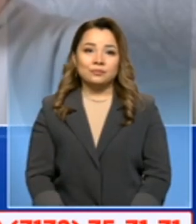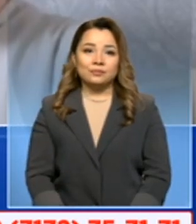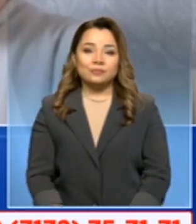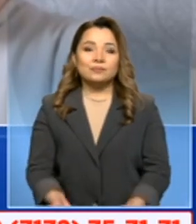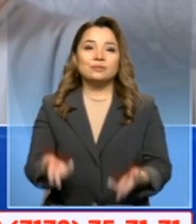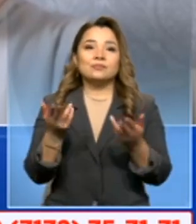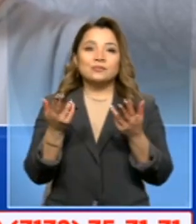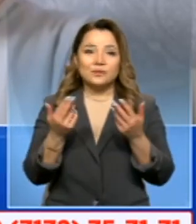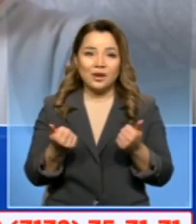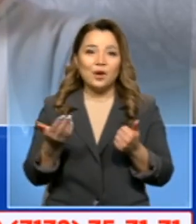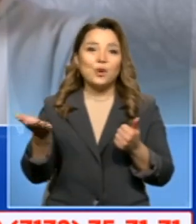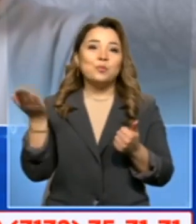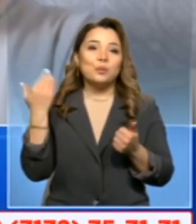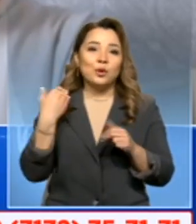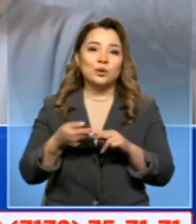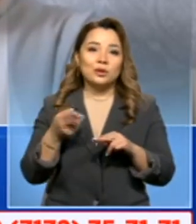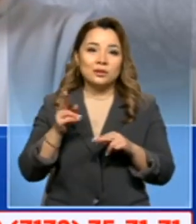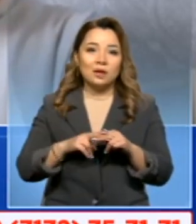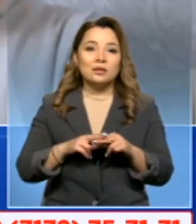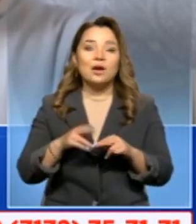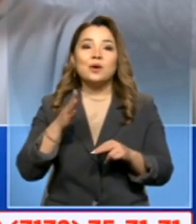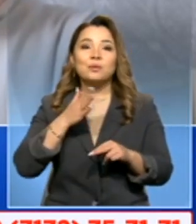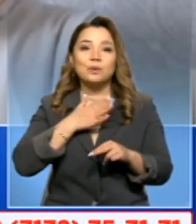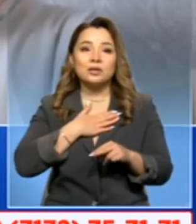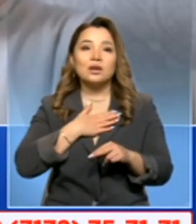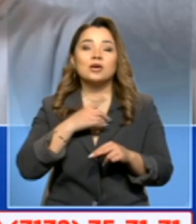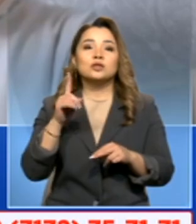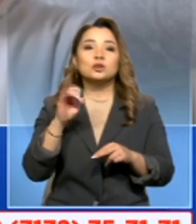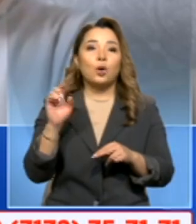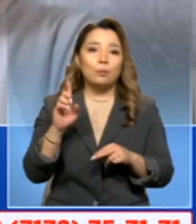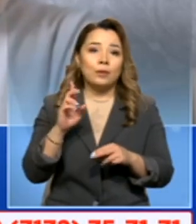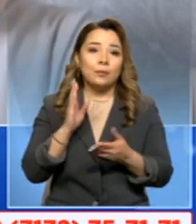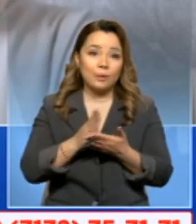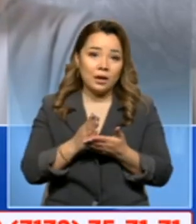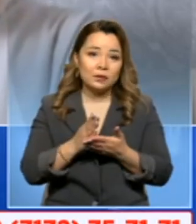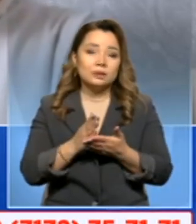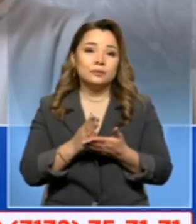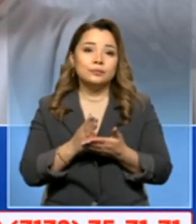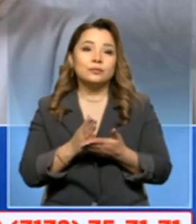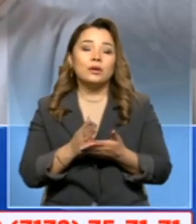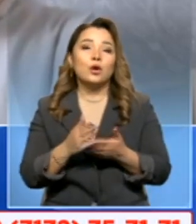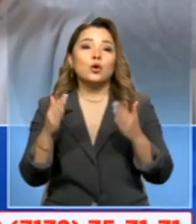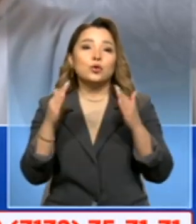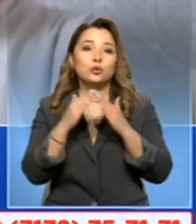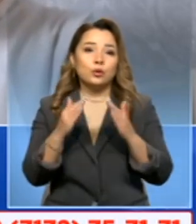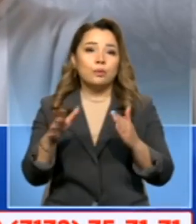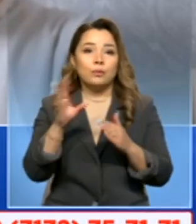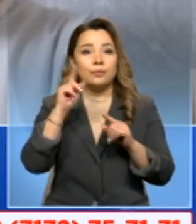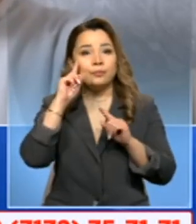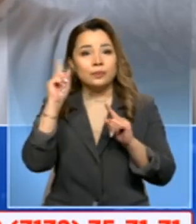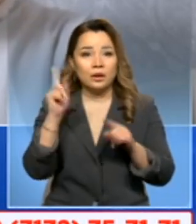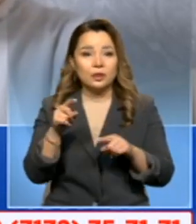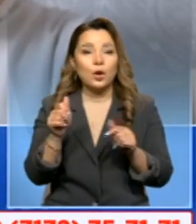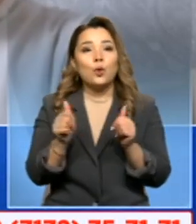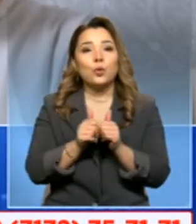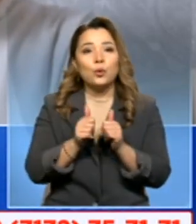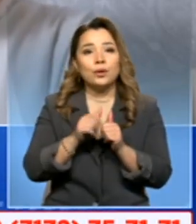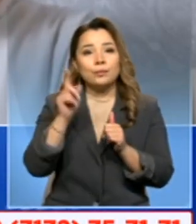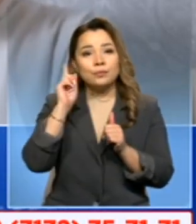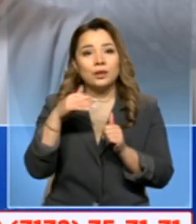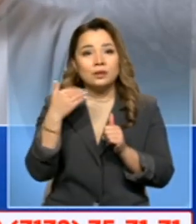Иә, бұрын осы менде зоб бар екен, енді үйдегілерім біледі ғой, жаңағы